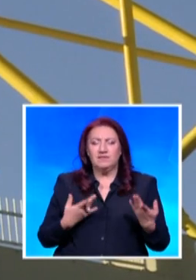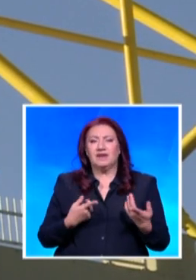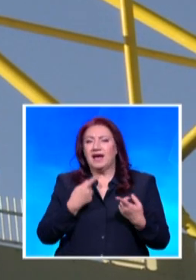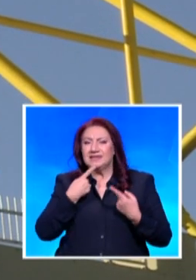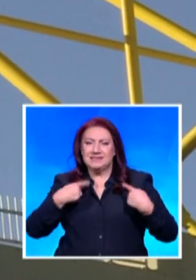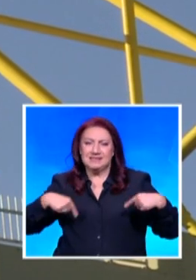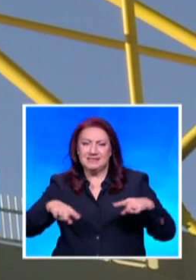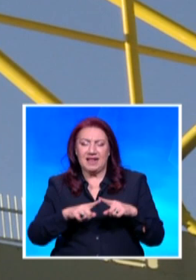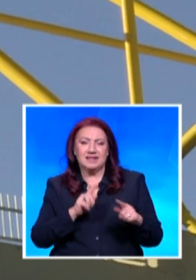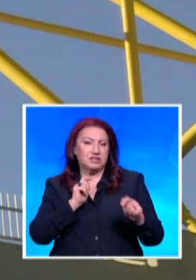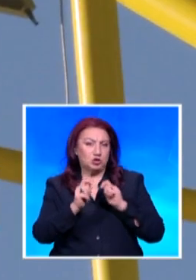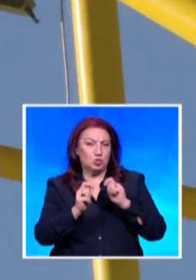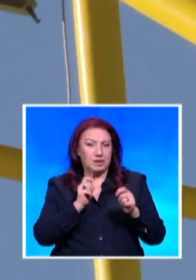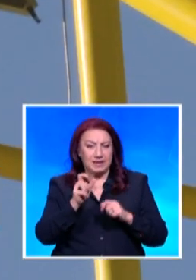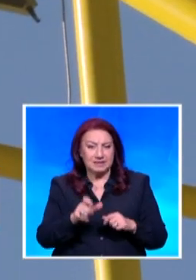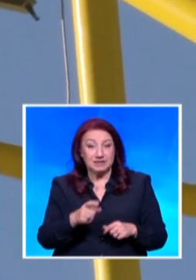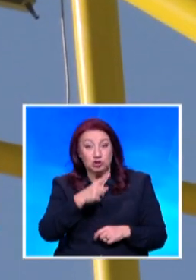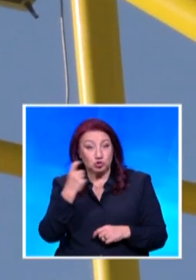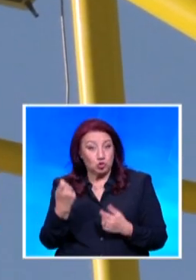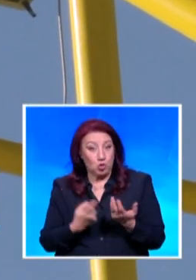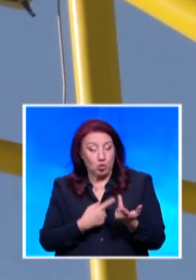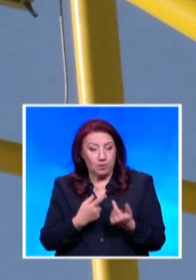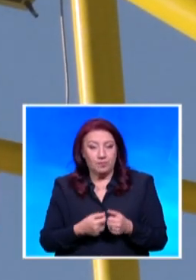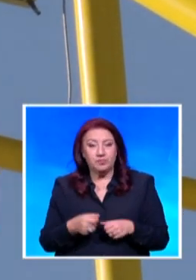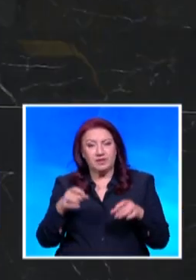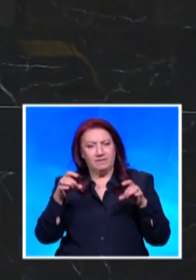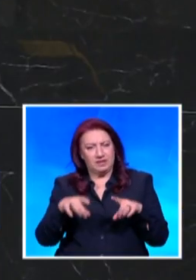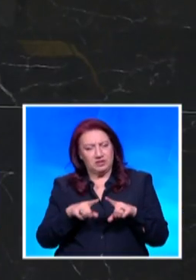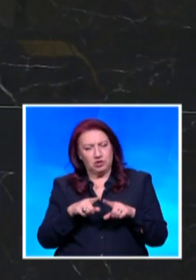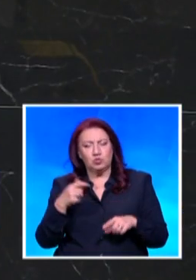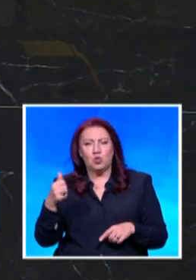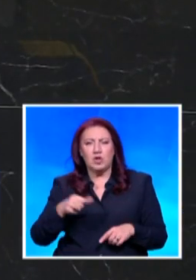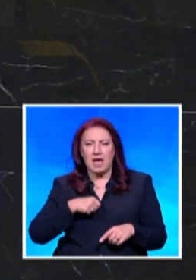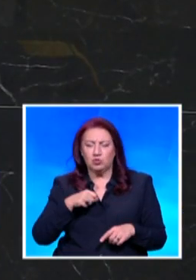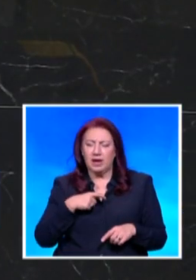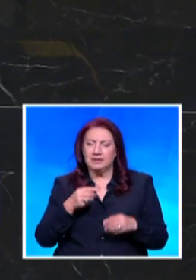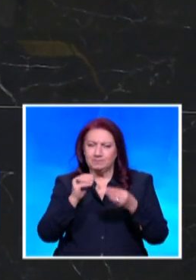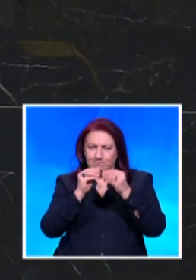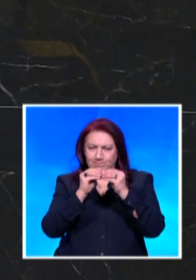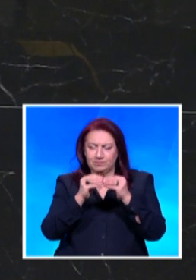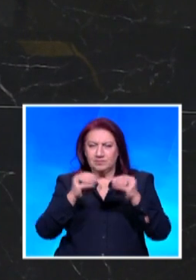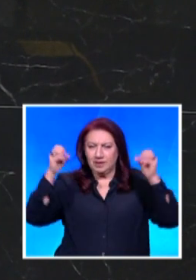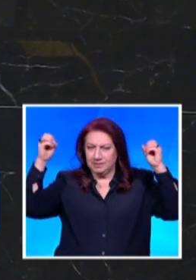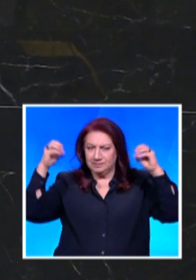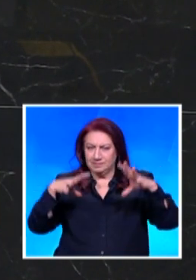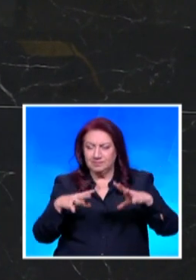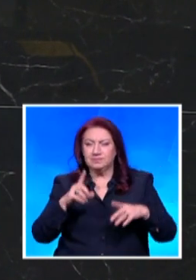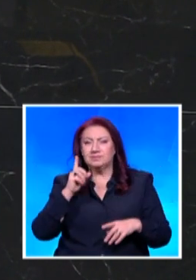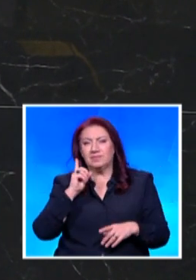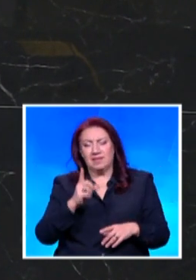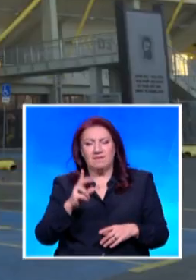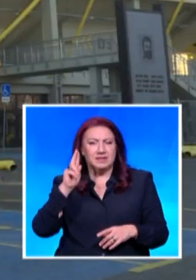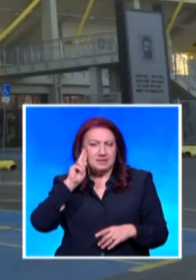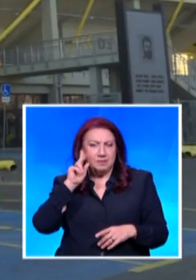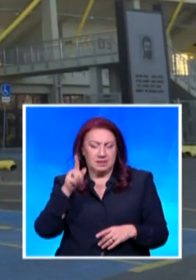В началото на януари ще бъде допълнително настроена осветителната система. До 10-12 януари трябва да сме изпълнили всичко за УЕФА четвърта категория